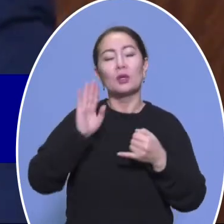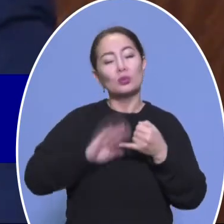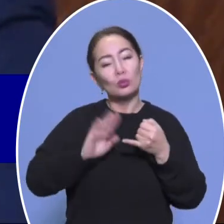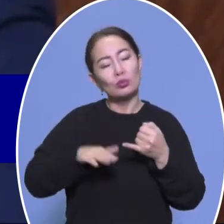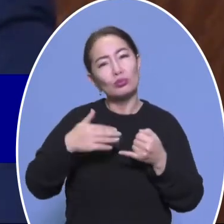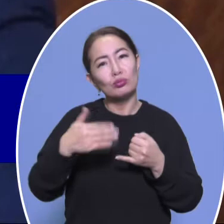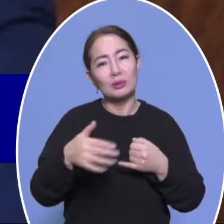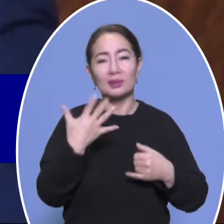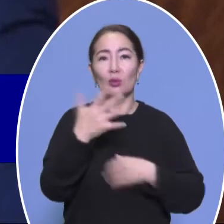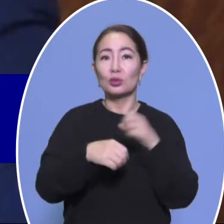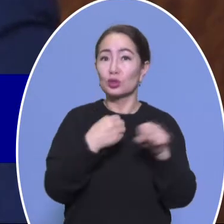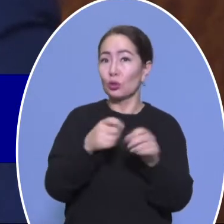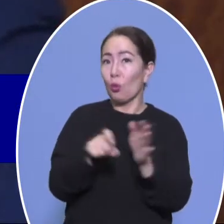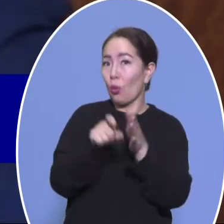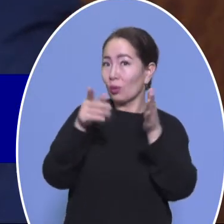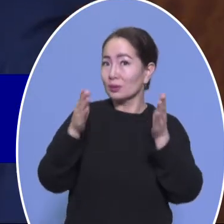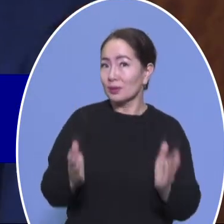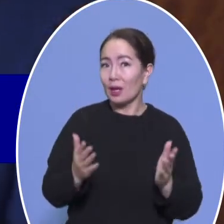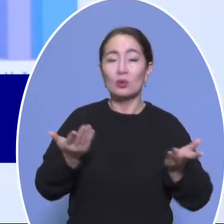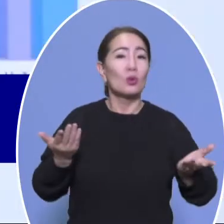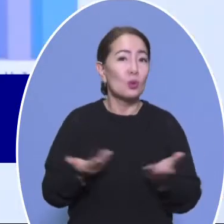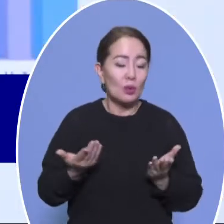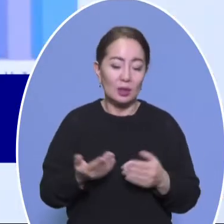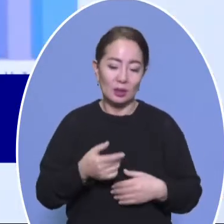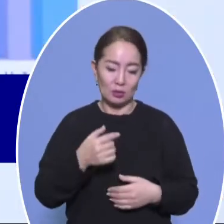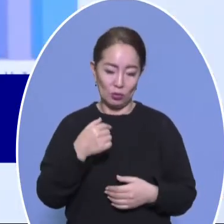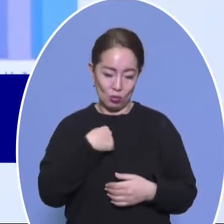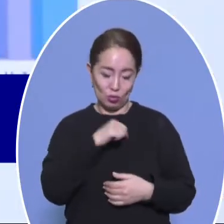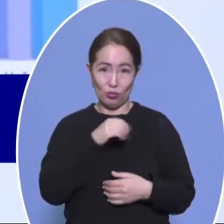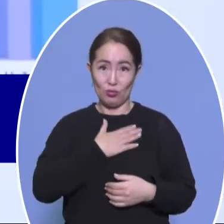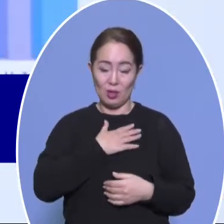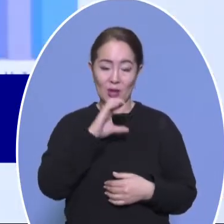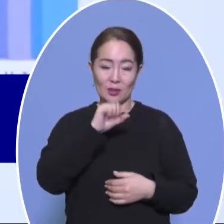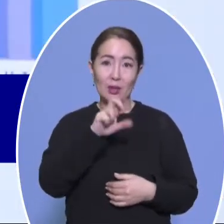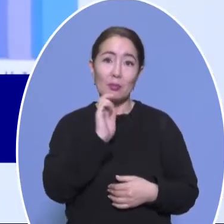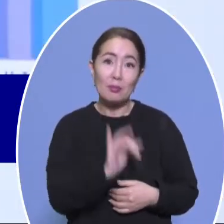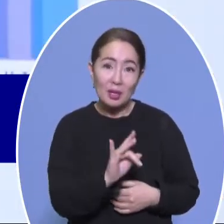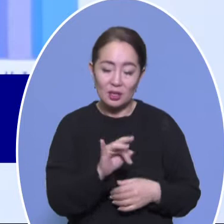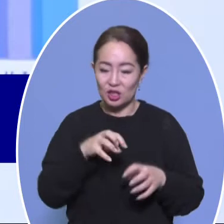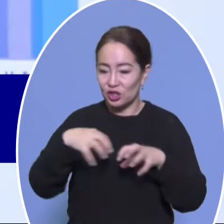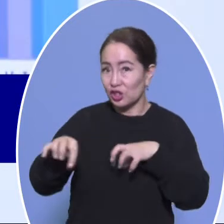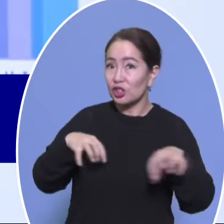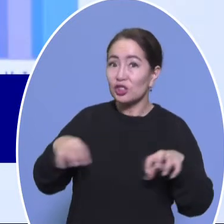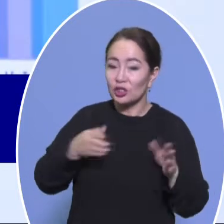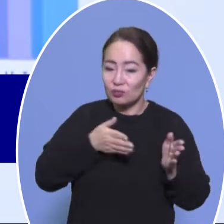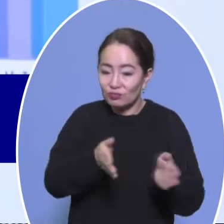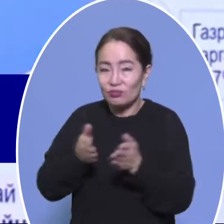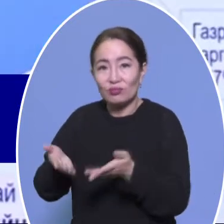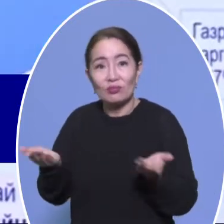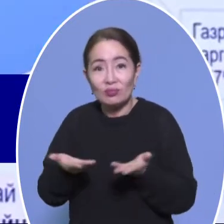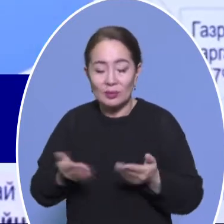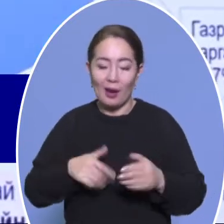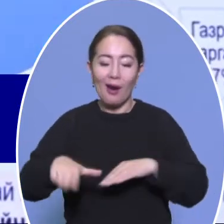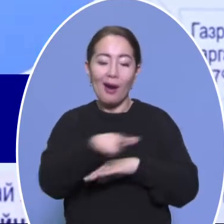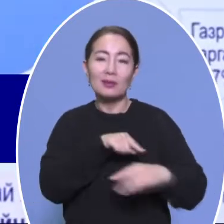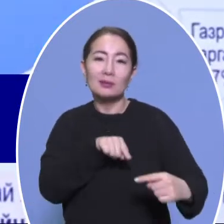одоо 5 жилийн байдлаар бол салбараар нь гаргасан, за чиглэлээр нь гаргасан. За чиглэлээр нь гаргахад бол